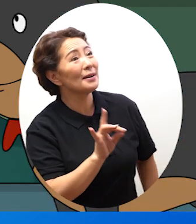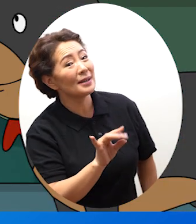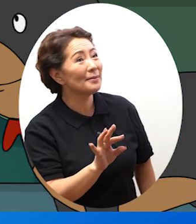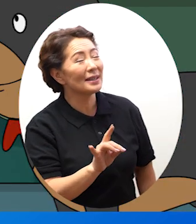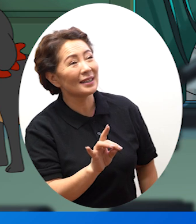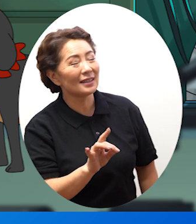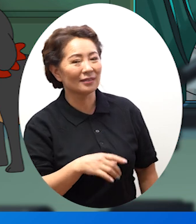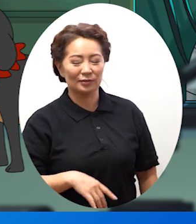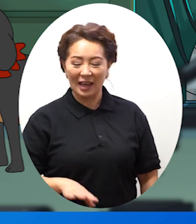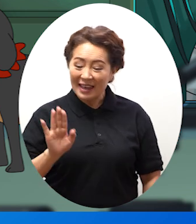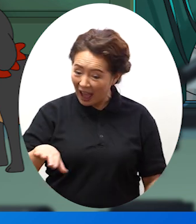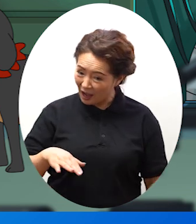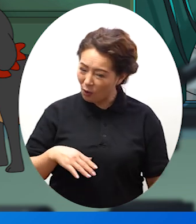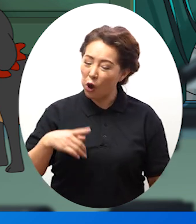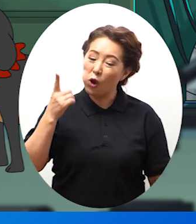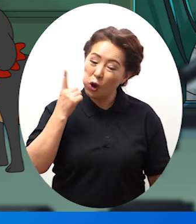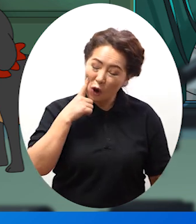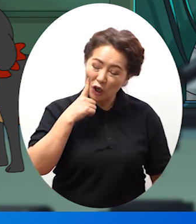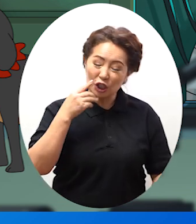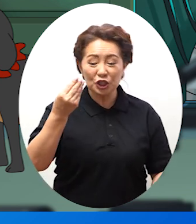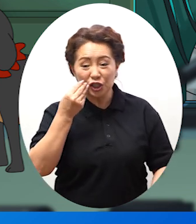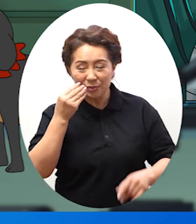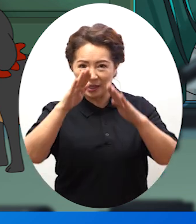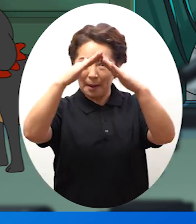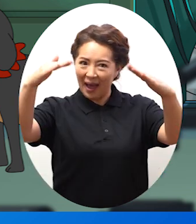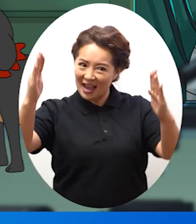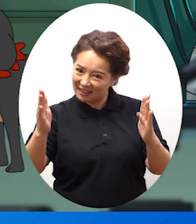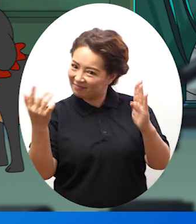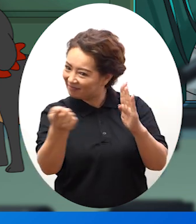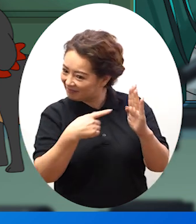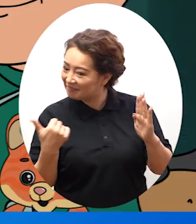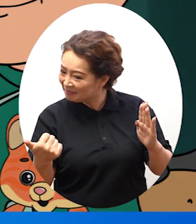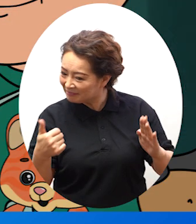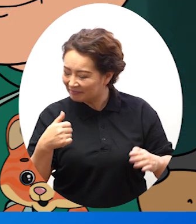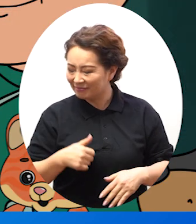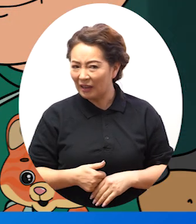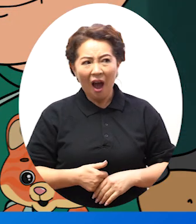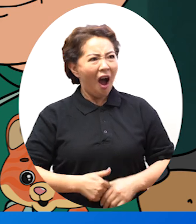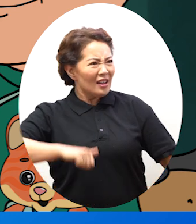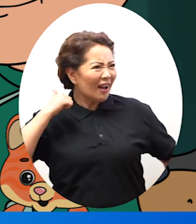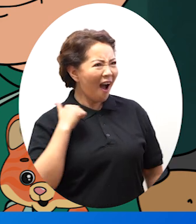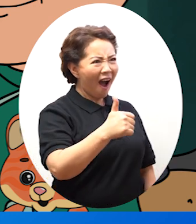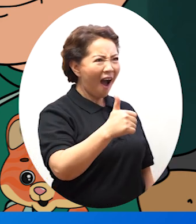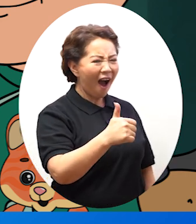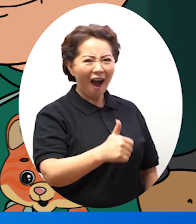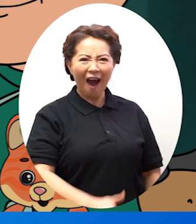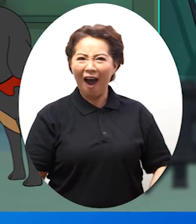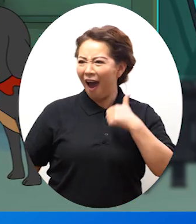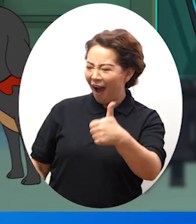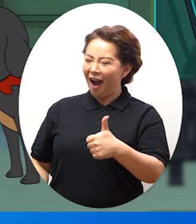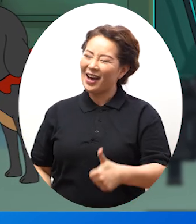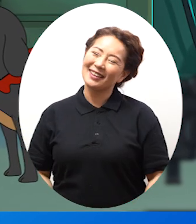хаа? Нөгөө чихэр жимстэй байшинтай гадаад үлгэр чинь байгаагээ боддоо. Yes! Ямар гоё юм